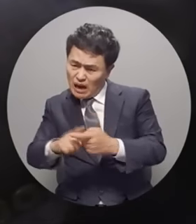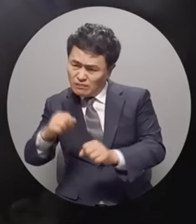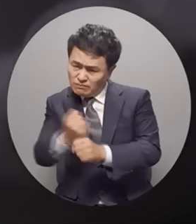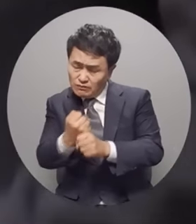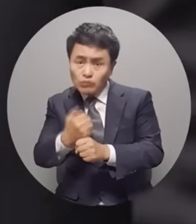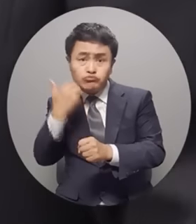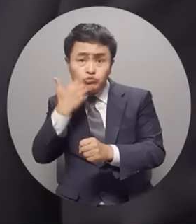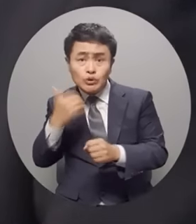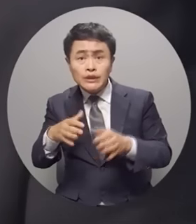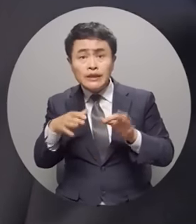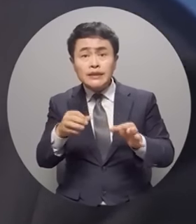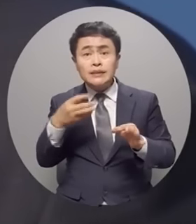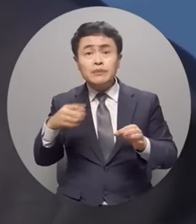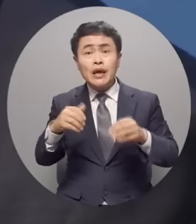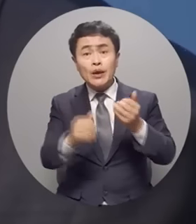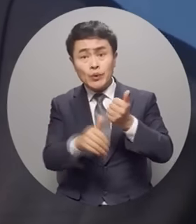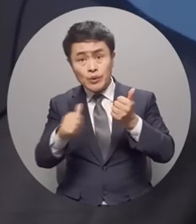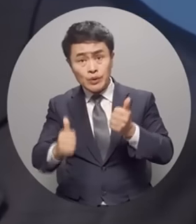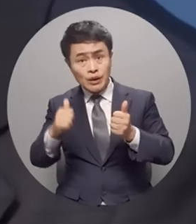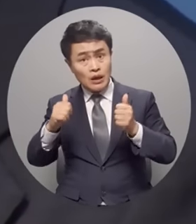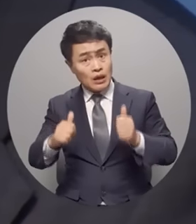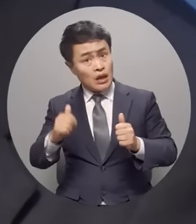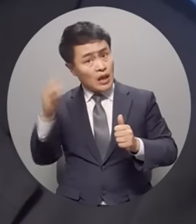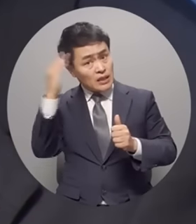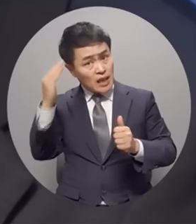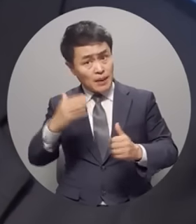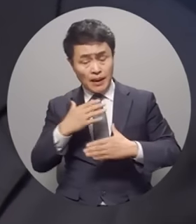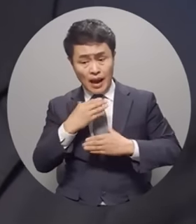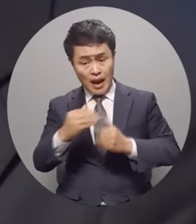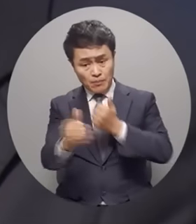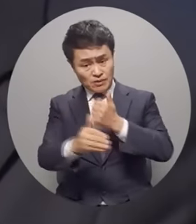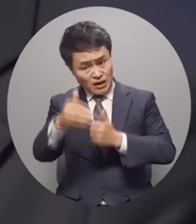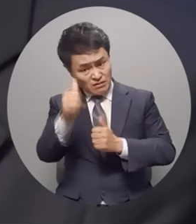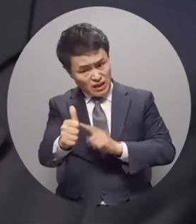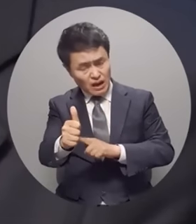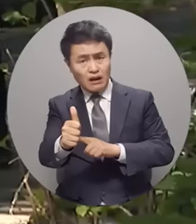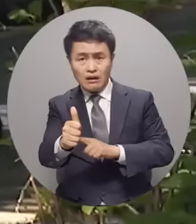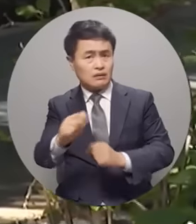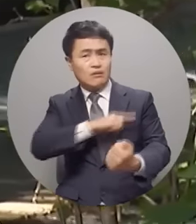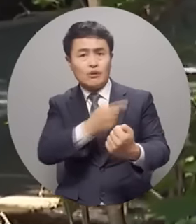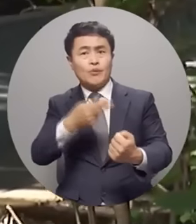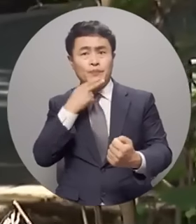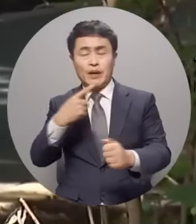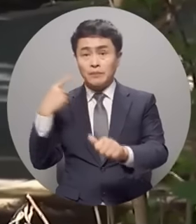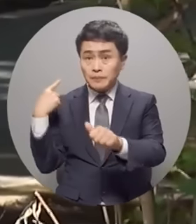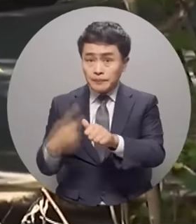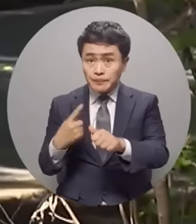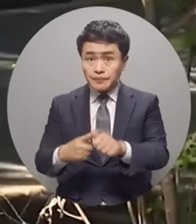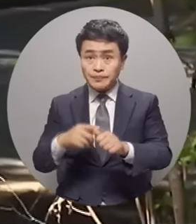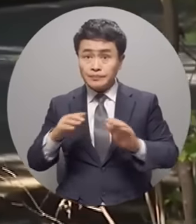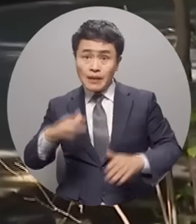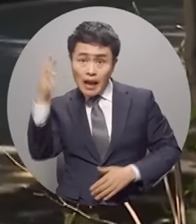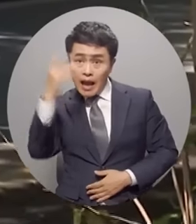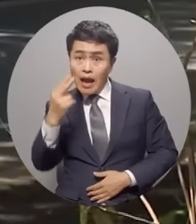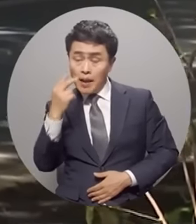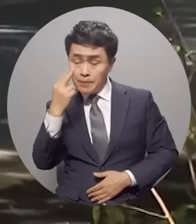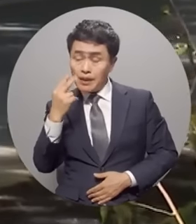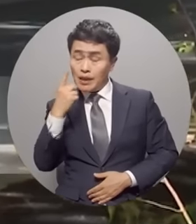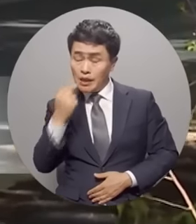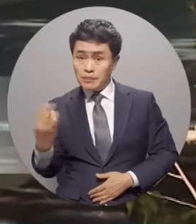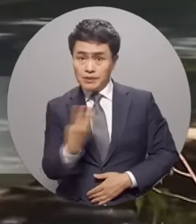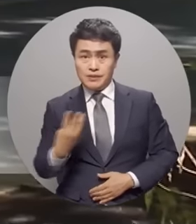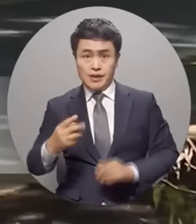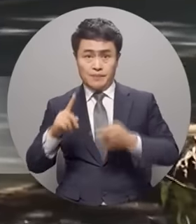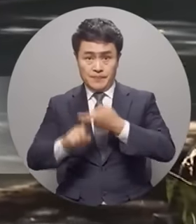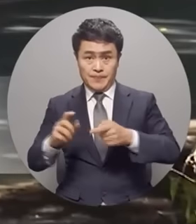김태효 차장은 대한민국 안보사령탑에 있을 자격이 없다고 비난했습니다. 이런 가운데 한미일은 세 나라의